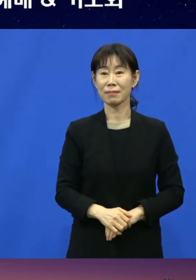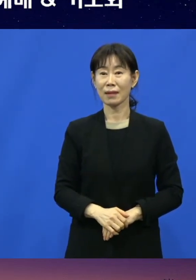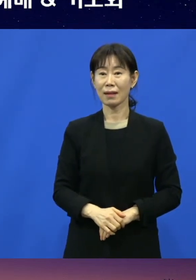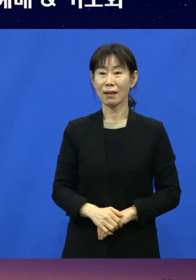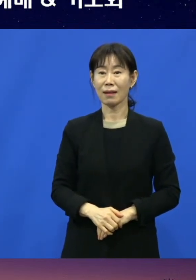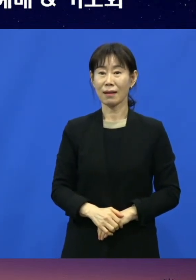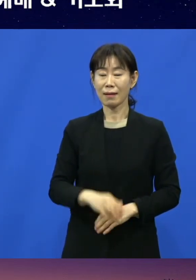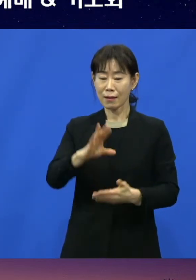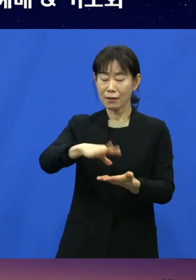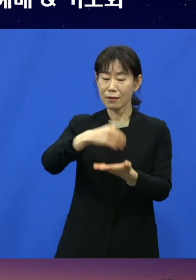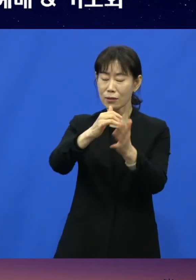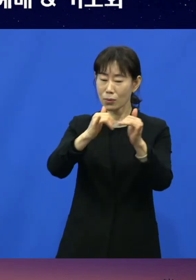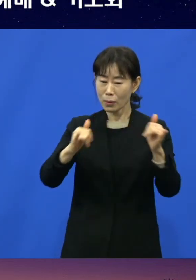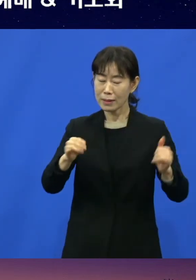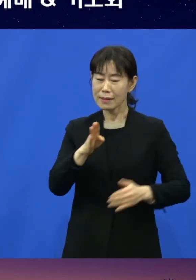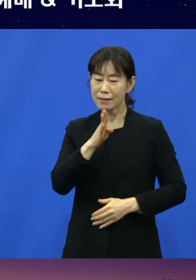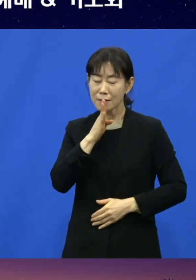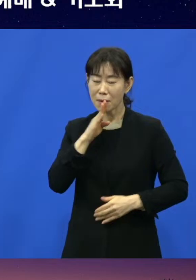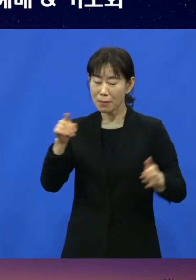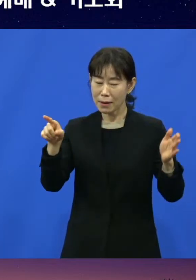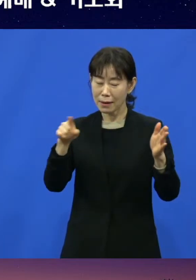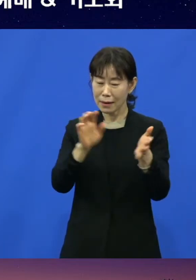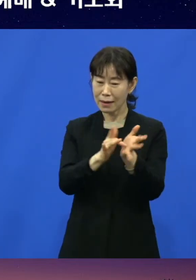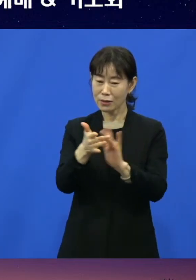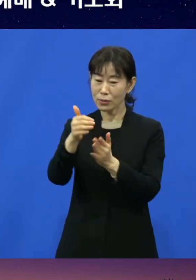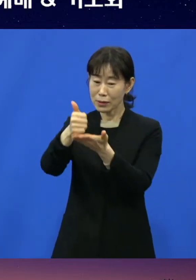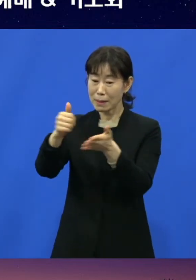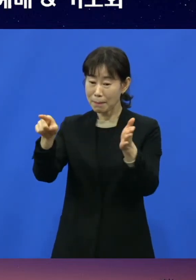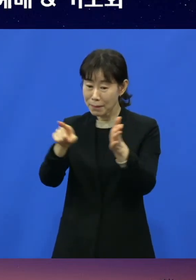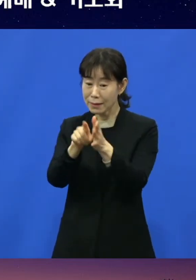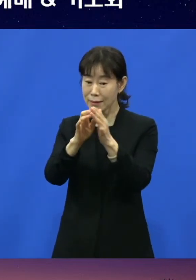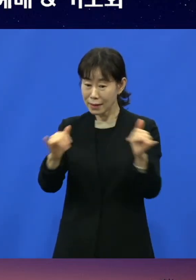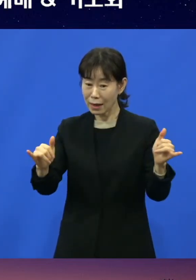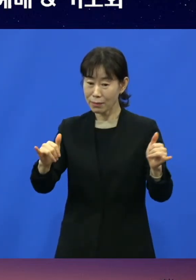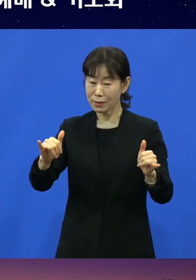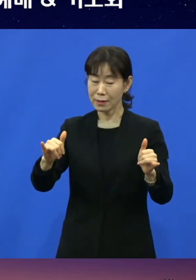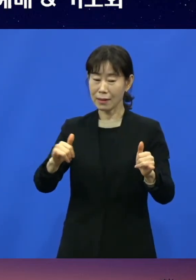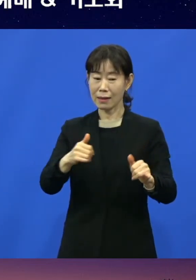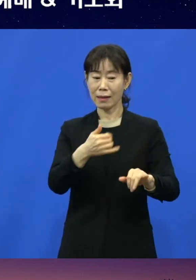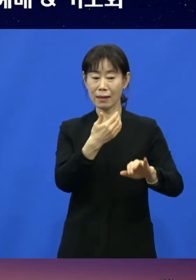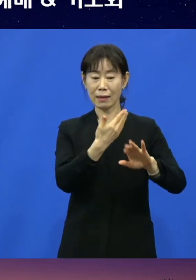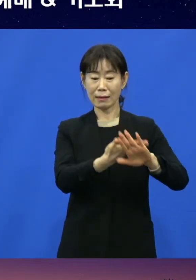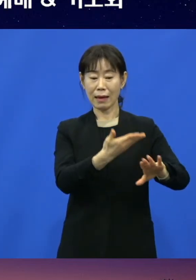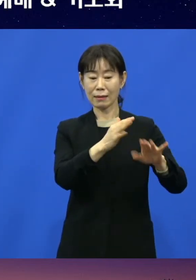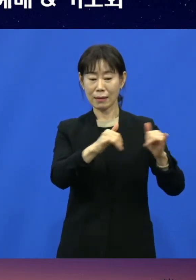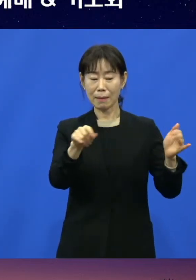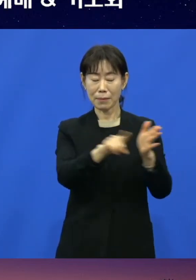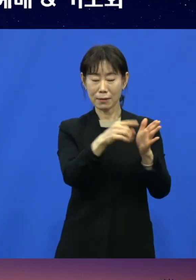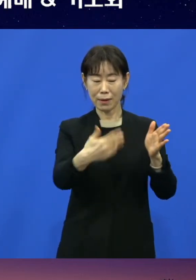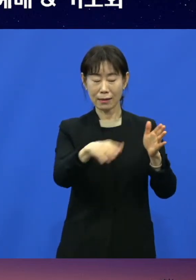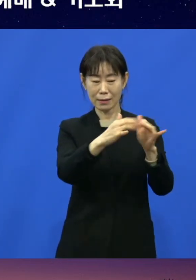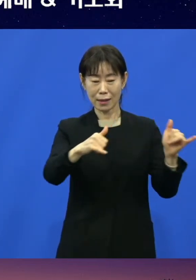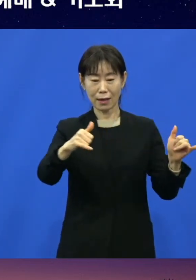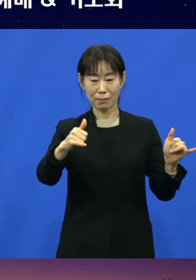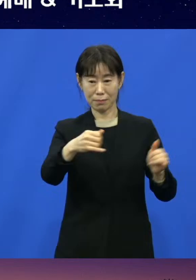미쳤지 들어야 돼요. 여러분, 너 정상이 아니네. 이 얘기를 한 번쯤 들어봤어야 돼요.